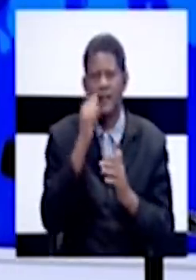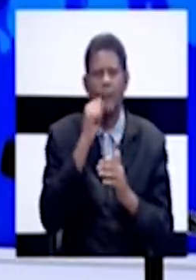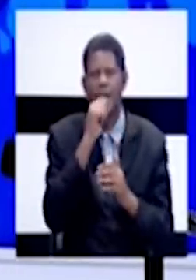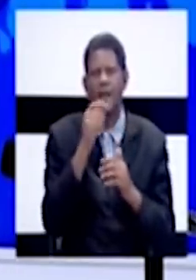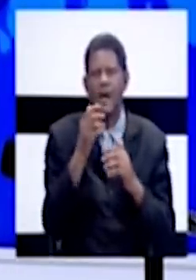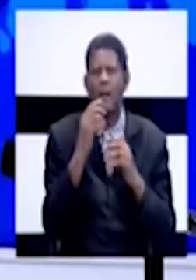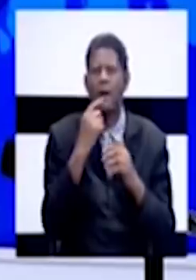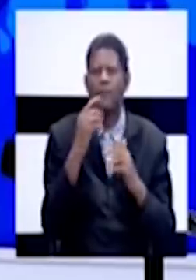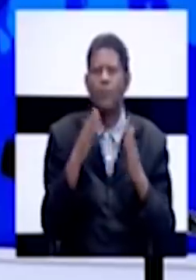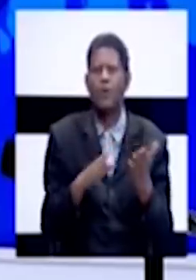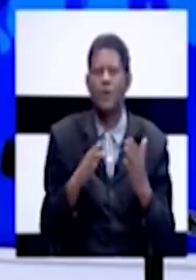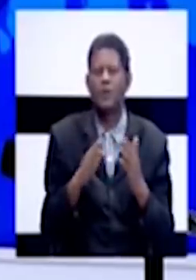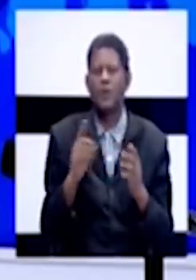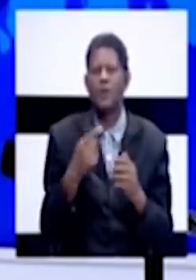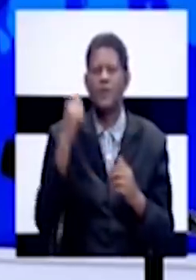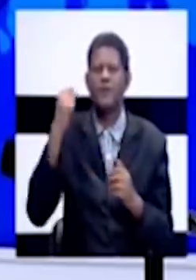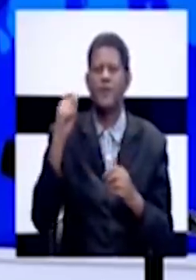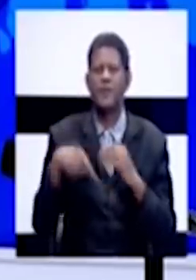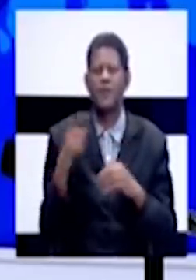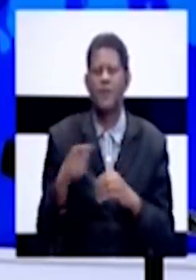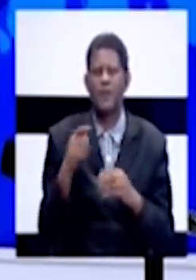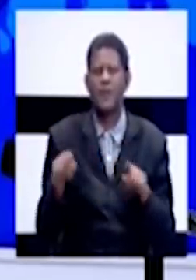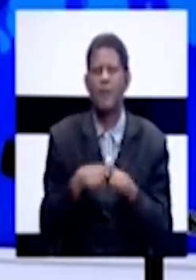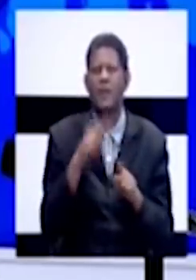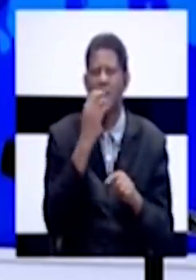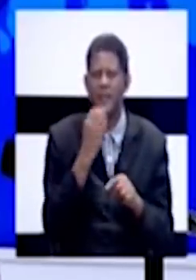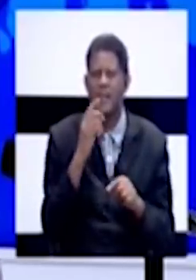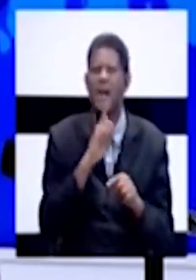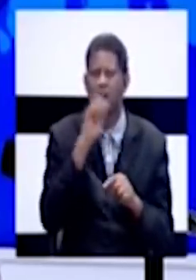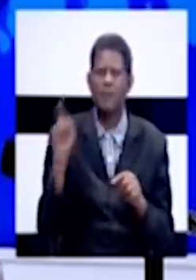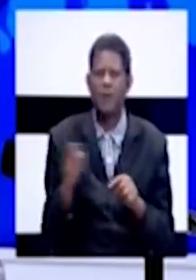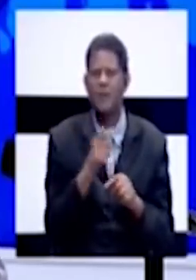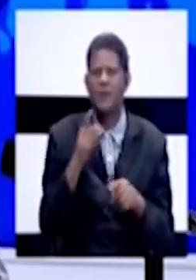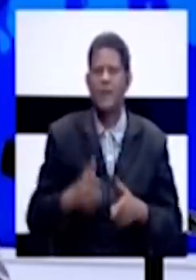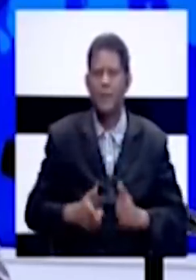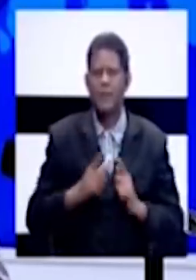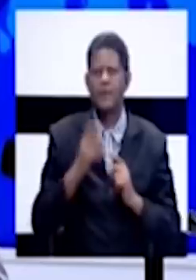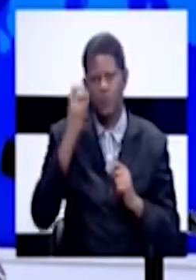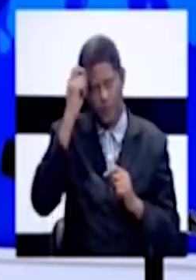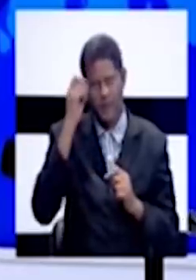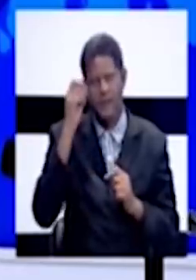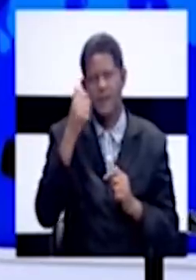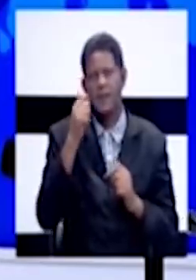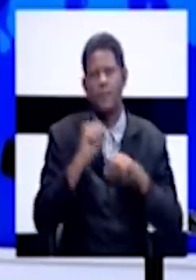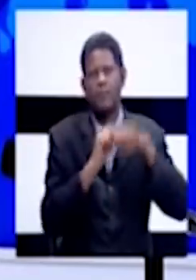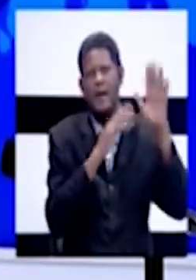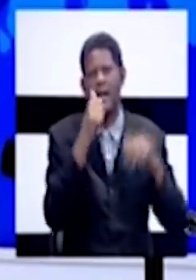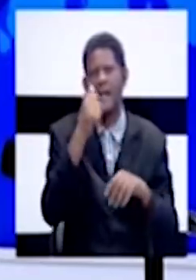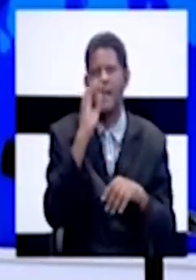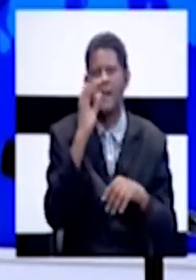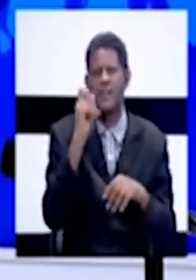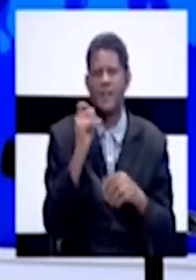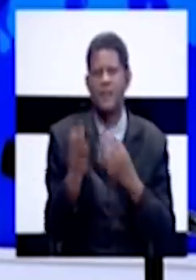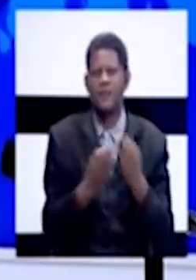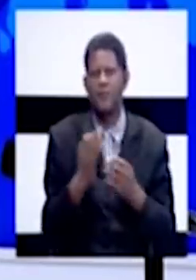كمزلون زدما ملكت داغماو سرعات درغاوي اندراغص حقم خانو نبرتي وردا امبالا جيكليصوم نزرزرو ماچد